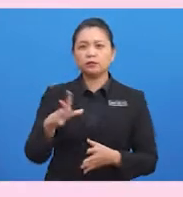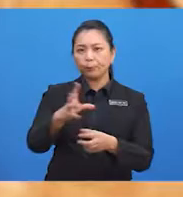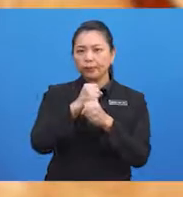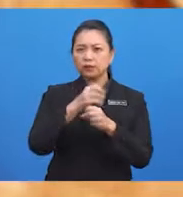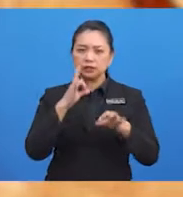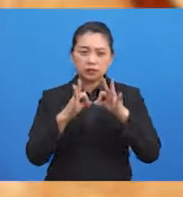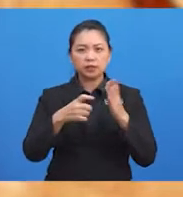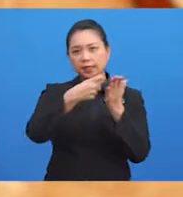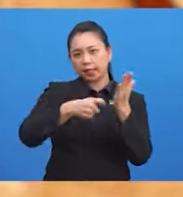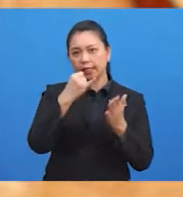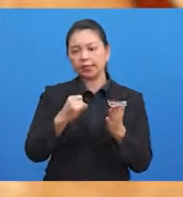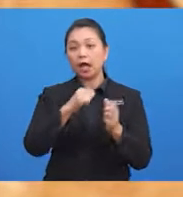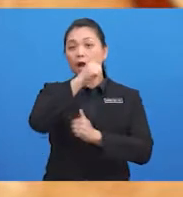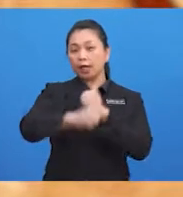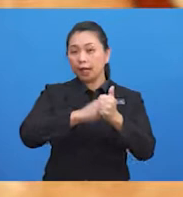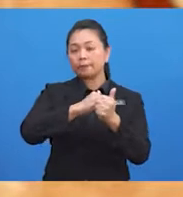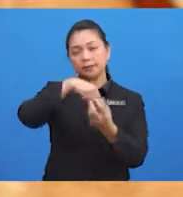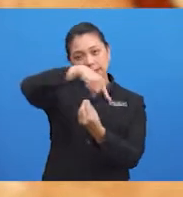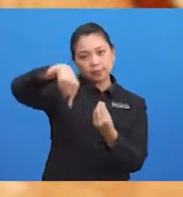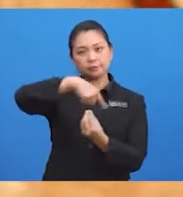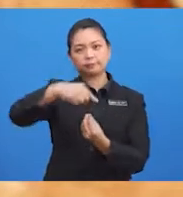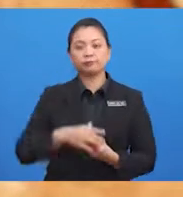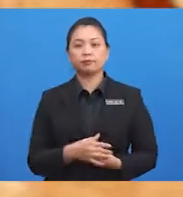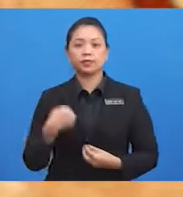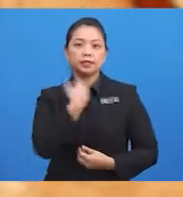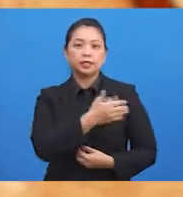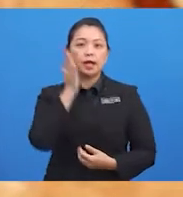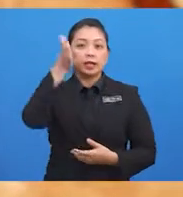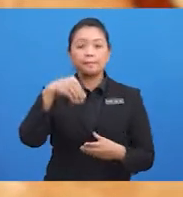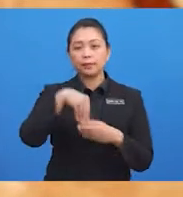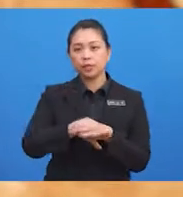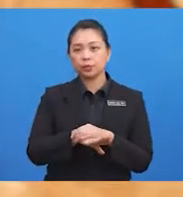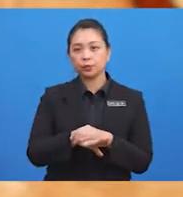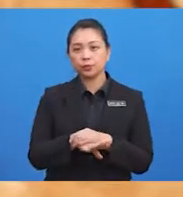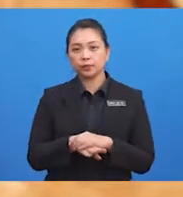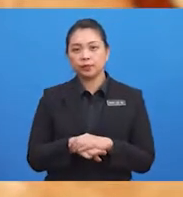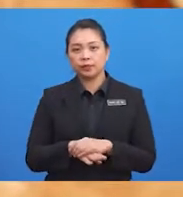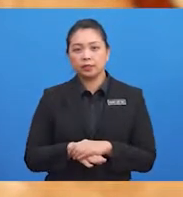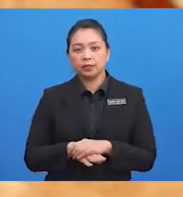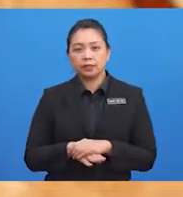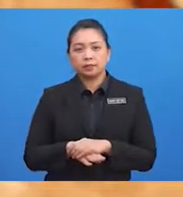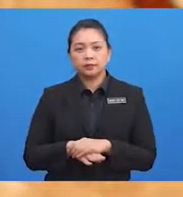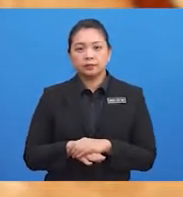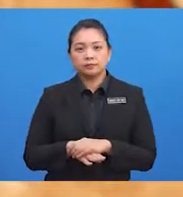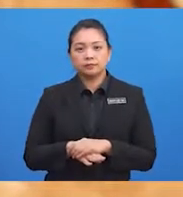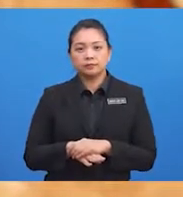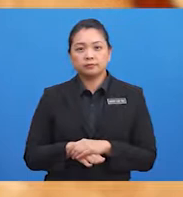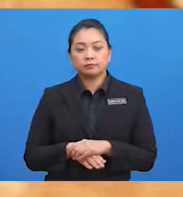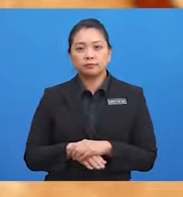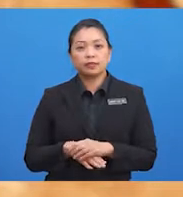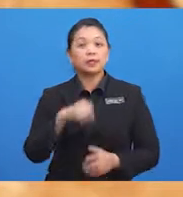sekitar seterusnya kita atau masuk ke Sabtu yang kedua yaitu kegemilangan